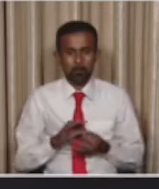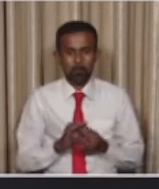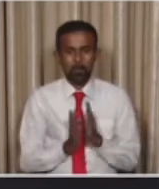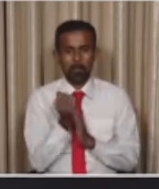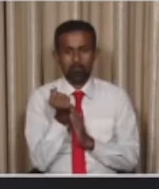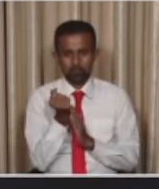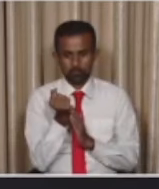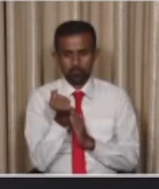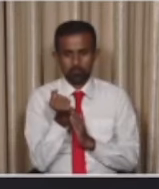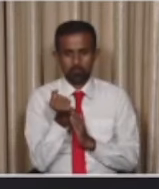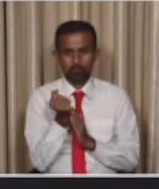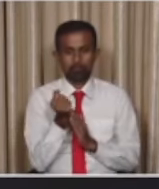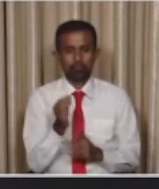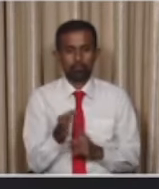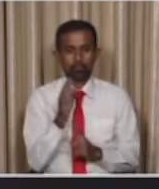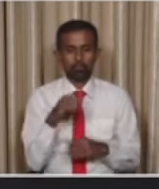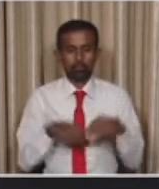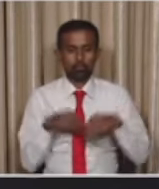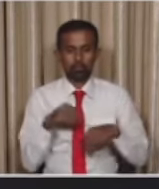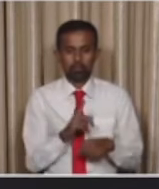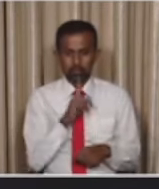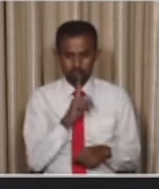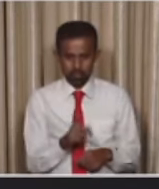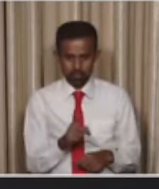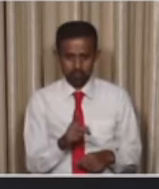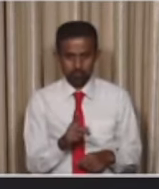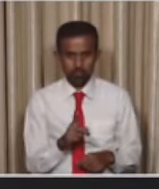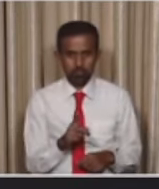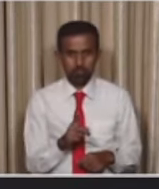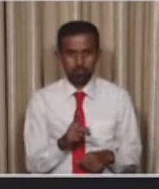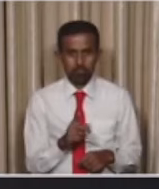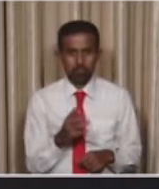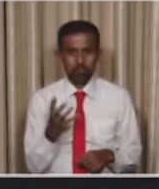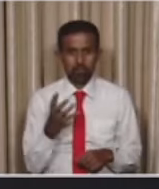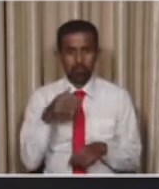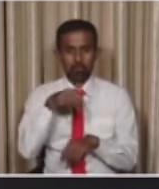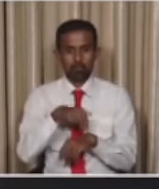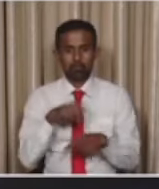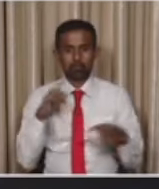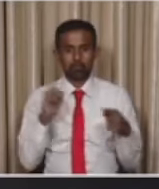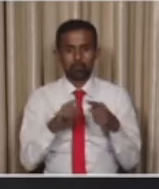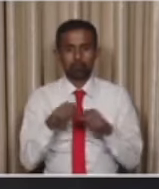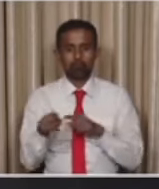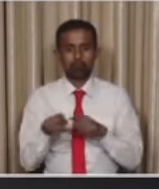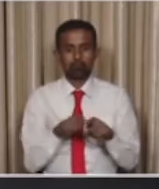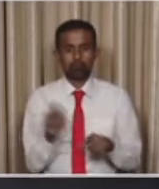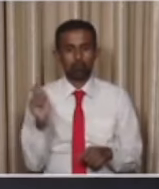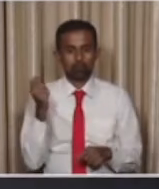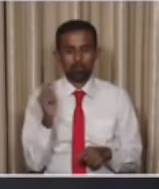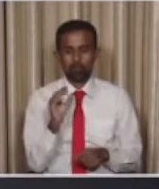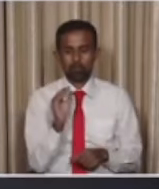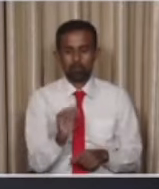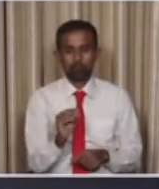අයිතිය. ජනාධිපති මැතිවරණයක් කියලා කියන්නේ ගරු සභාපතිතුමනි ගල උඩ සටනක්. ඒ ගල උඩ සටන ජයග්‍රහණය කරන්න